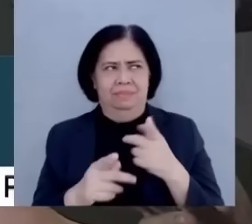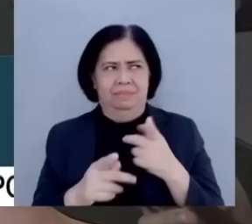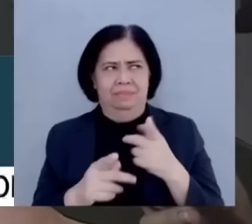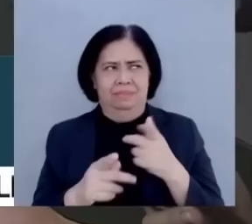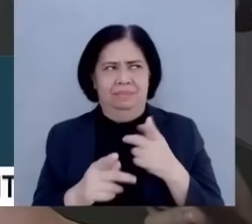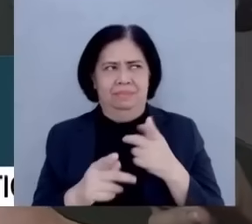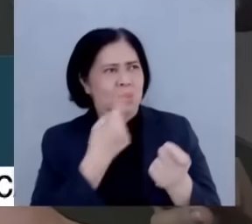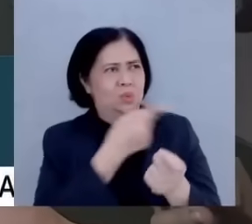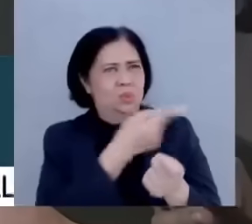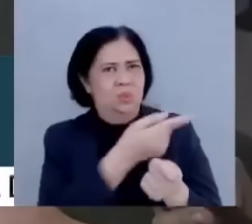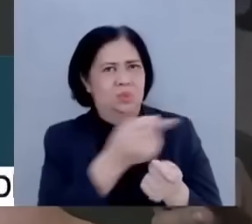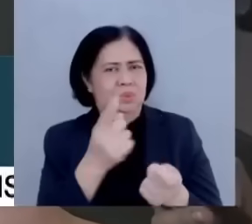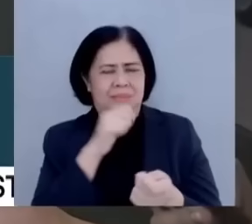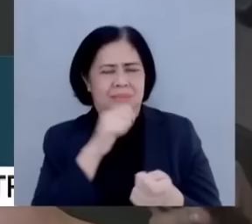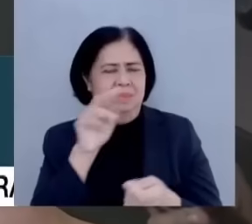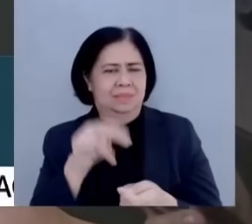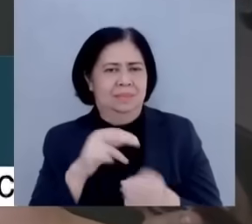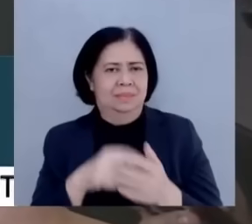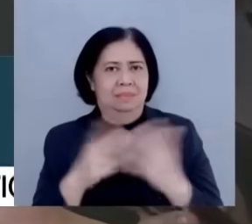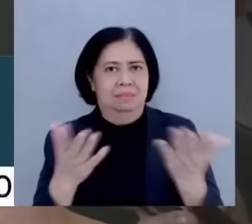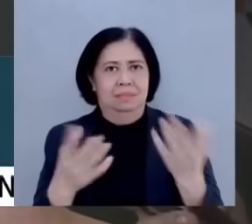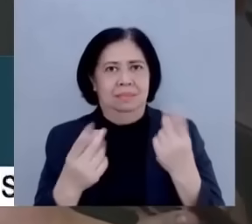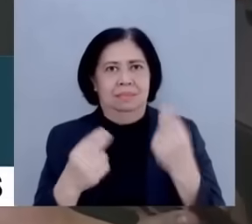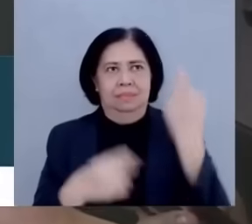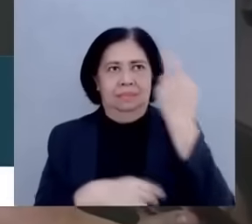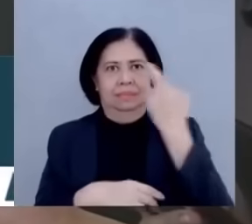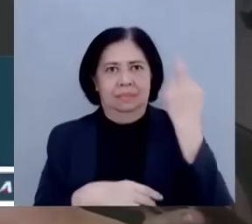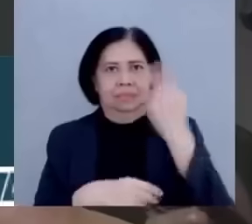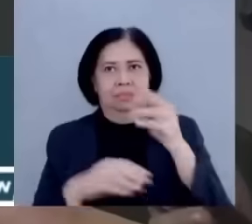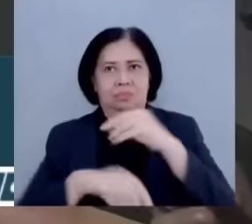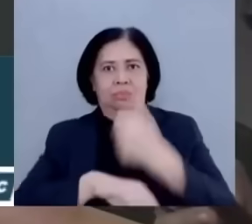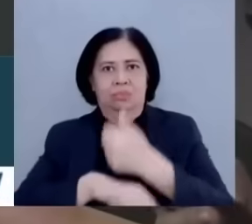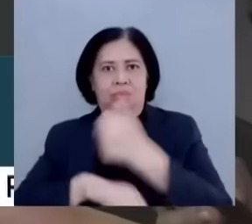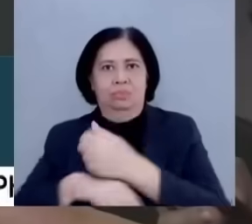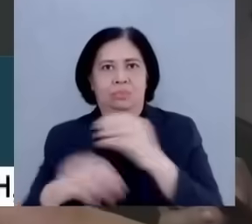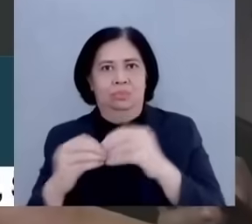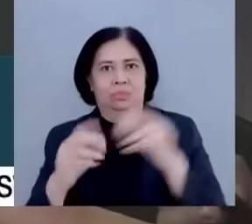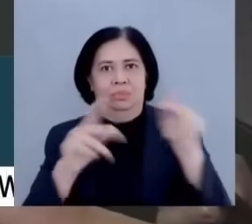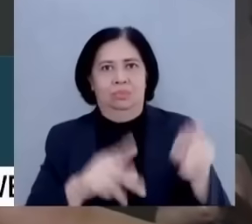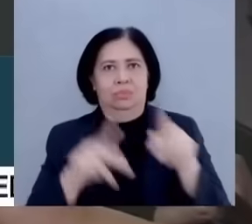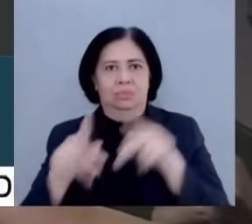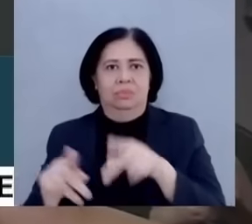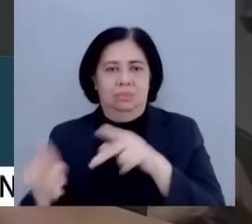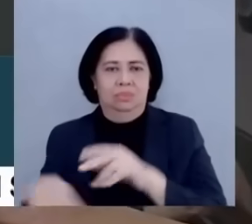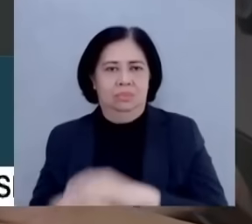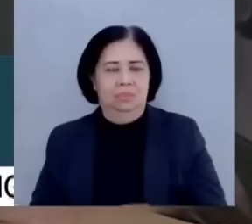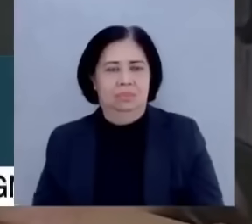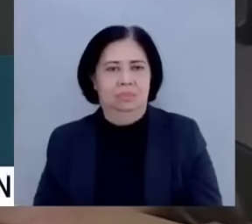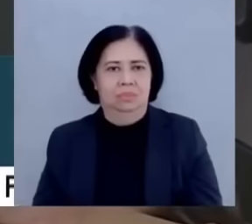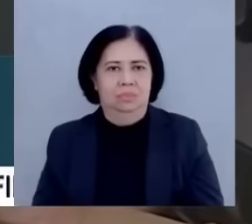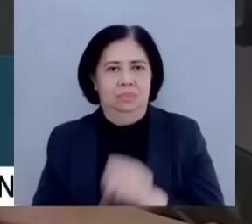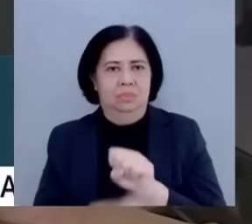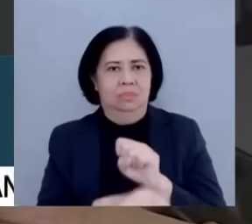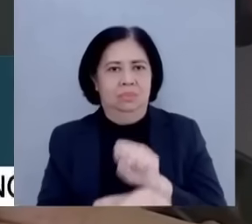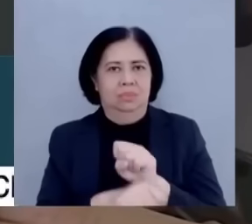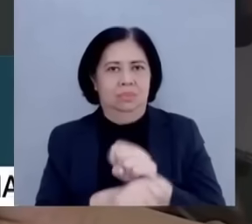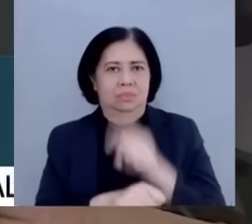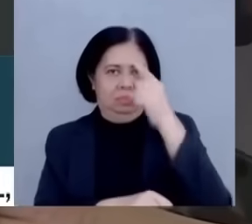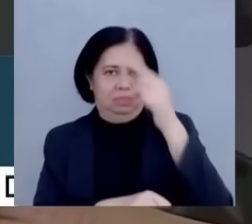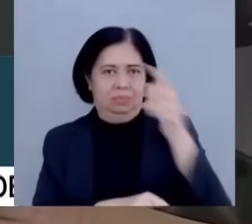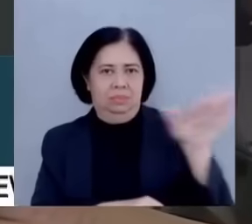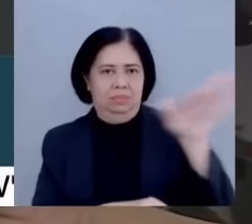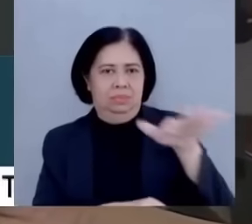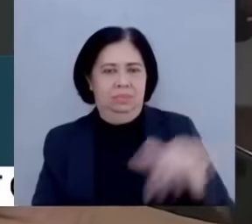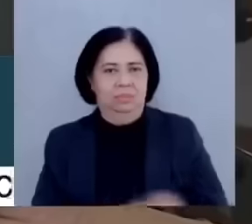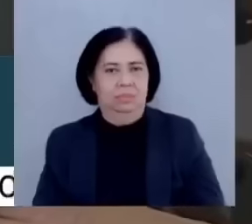eh. Baka igagawin pa yan nilang rason na maglagay ng mga tao dyan na nagtatrabaho para sa kanila. So, okay,